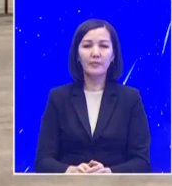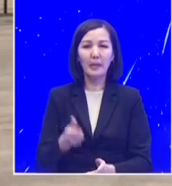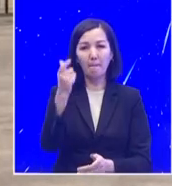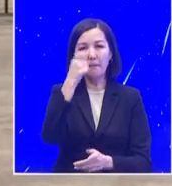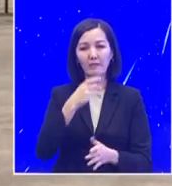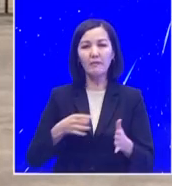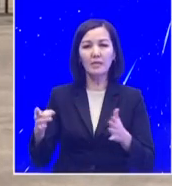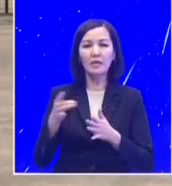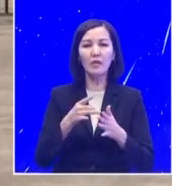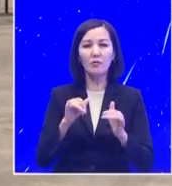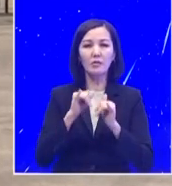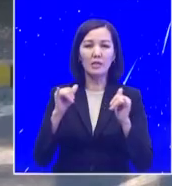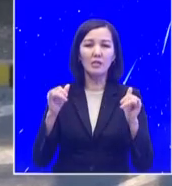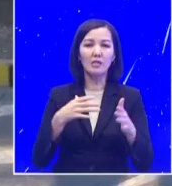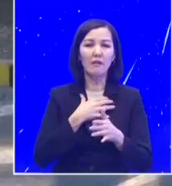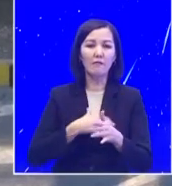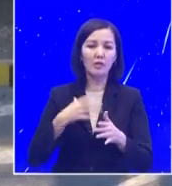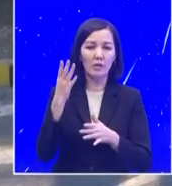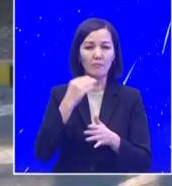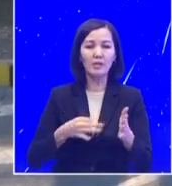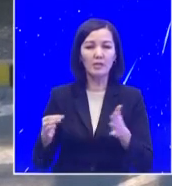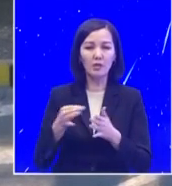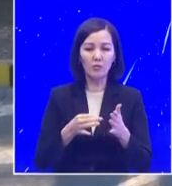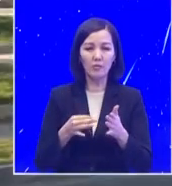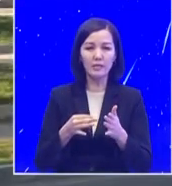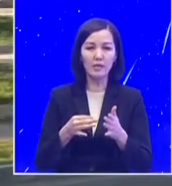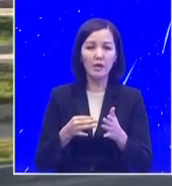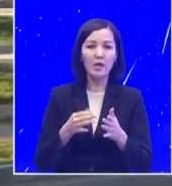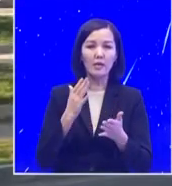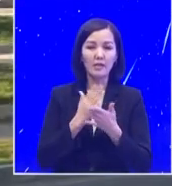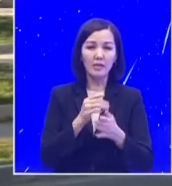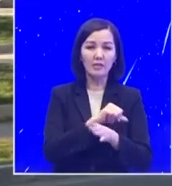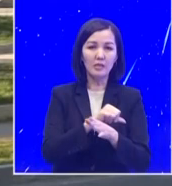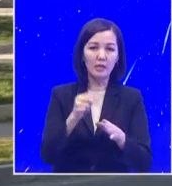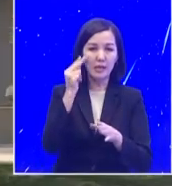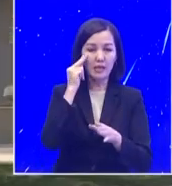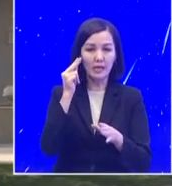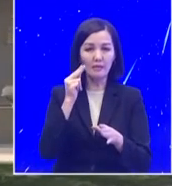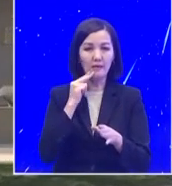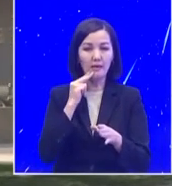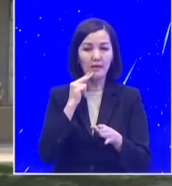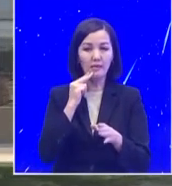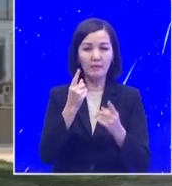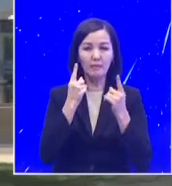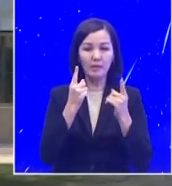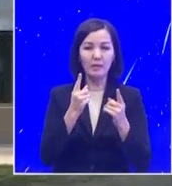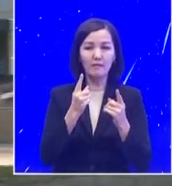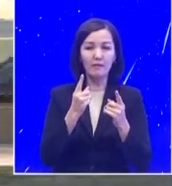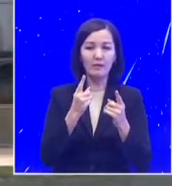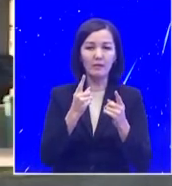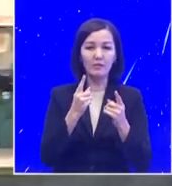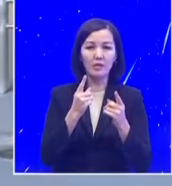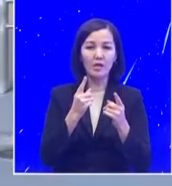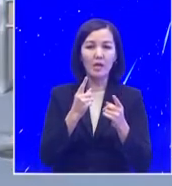Панфиловский район – стратегически важный регион для Алматинской области. Он находится на границе с одной из самых больших мировых держав мира –